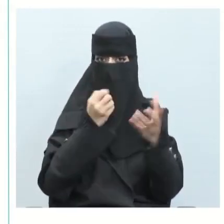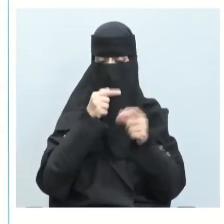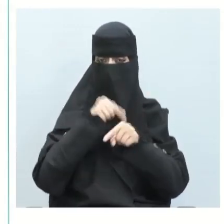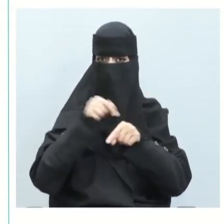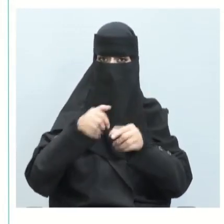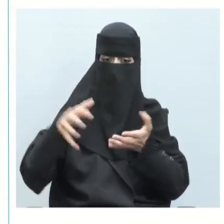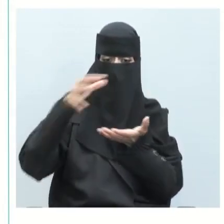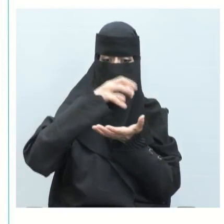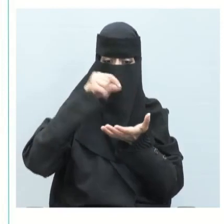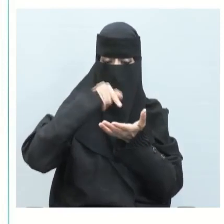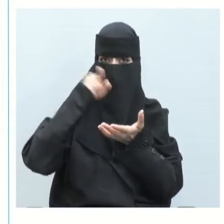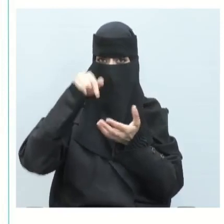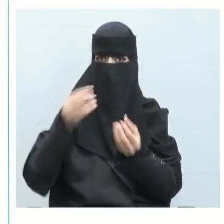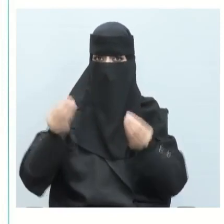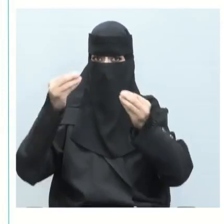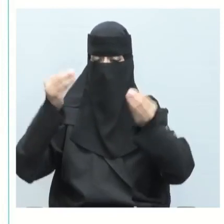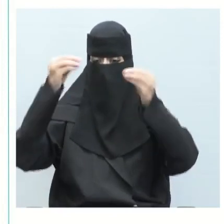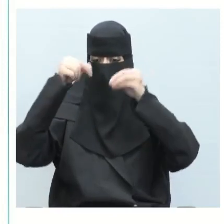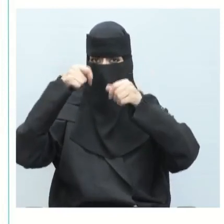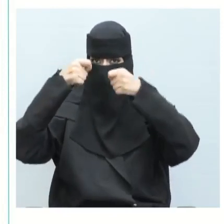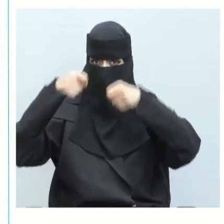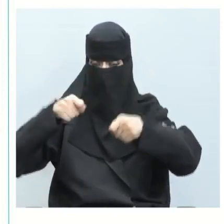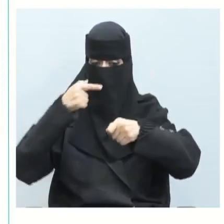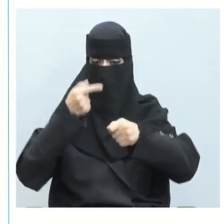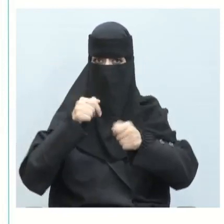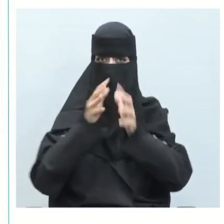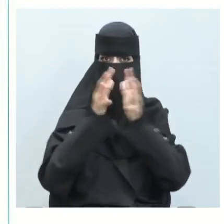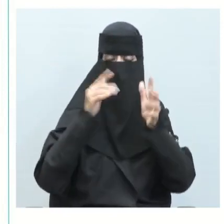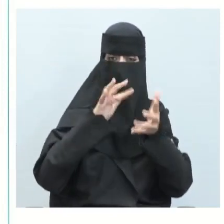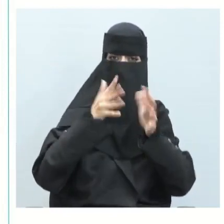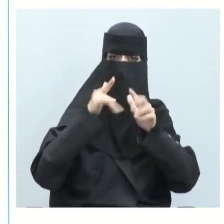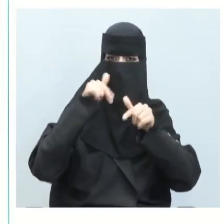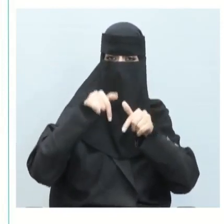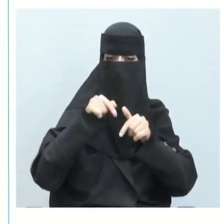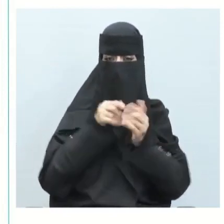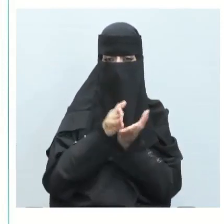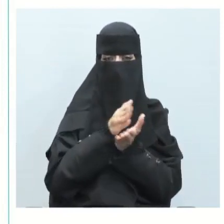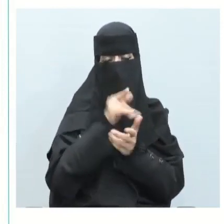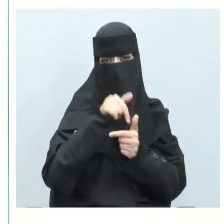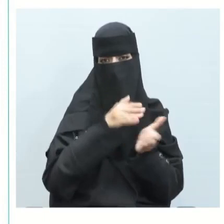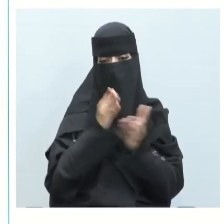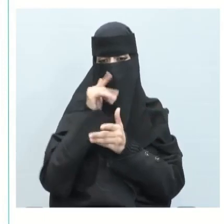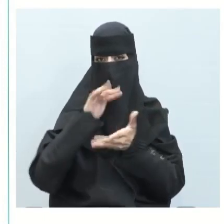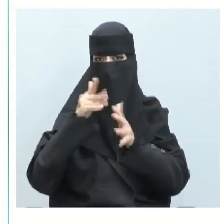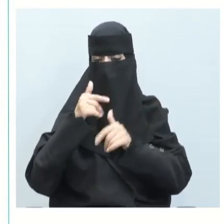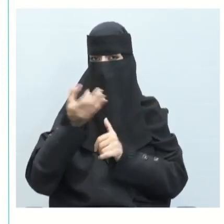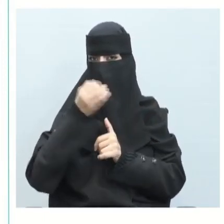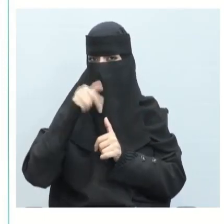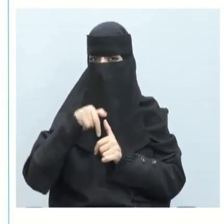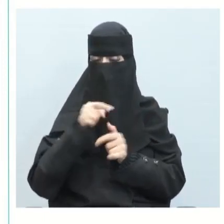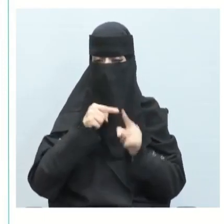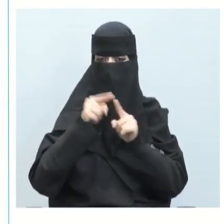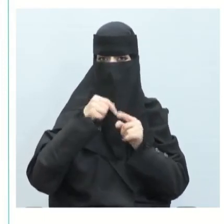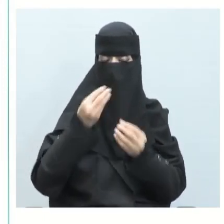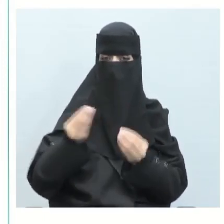تغطيه هذه التكاليف لذلك زياده الايرادات وتعظيمها قد يكون من السبل التي تتاح حينما اتحدث عن المقصود